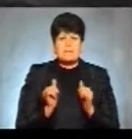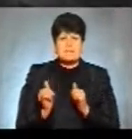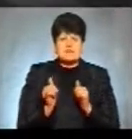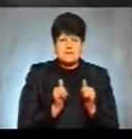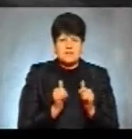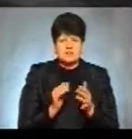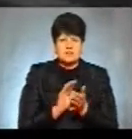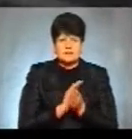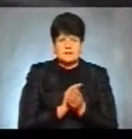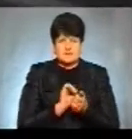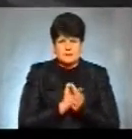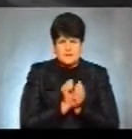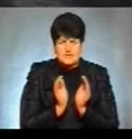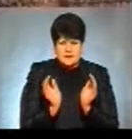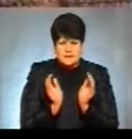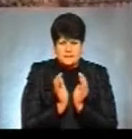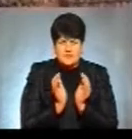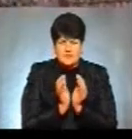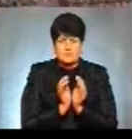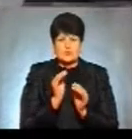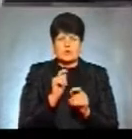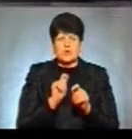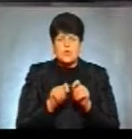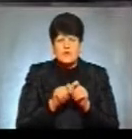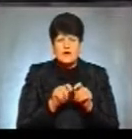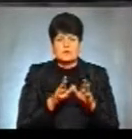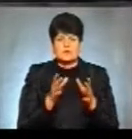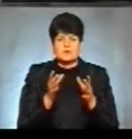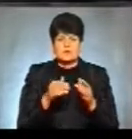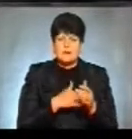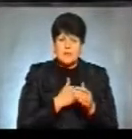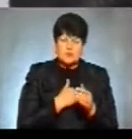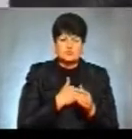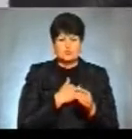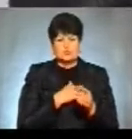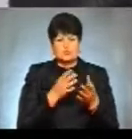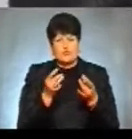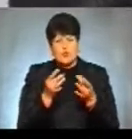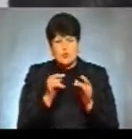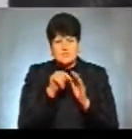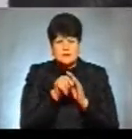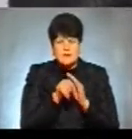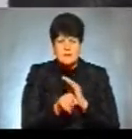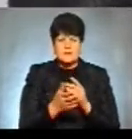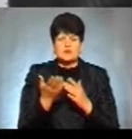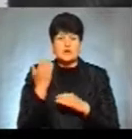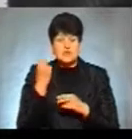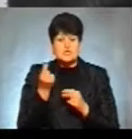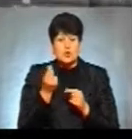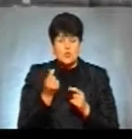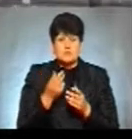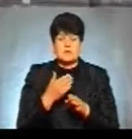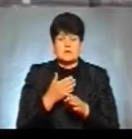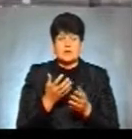запуск систем, які регулюватимуть температуру та рівень вологи, а також налагодження комунікації всієї техніки. Якщо раніше кошти на утримання об'єкта